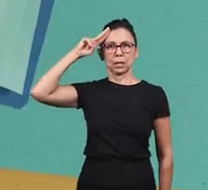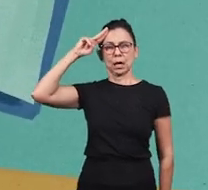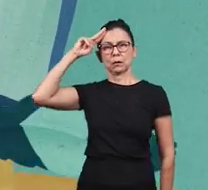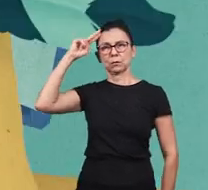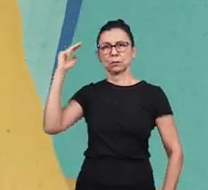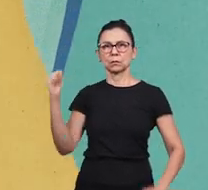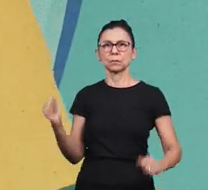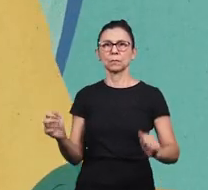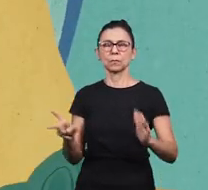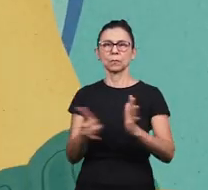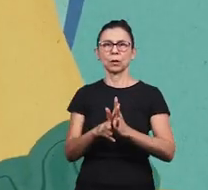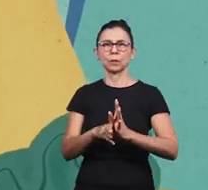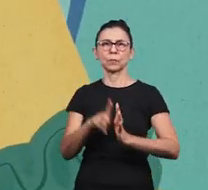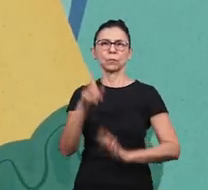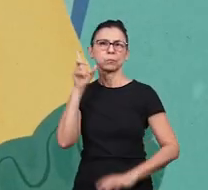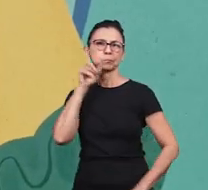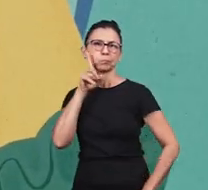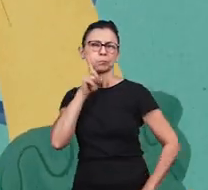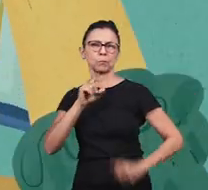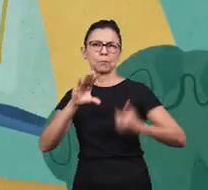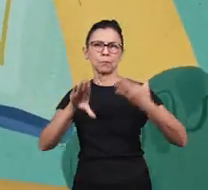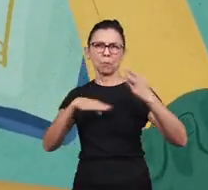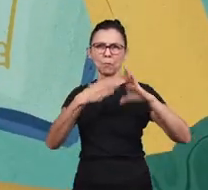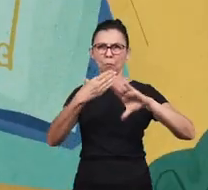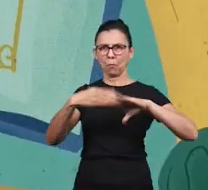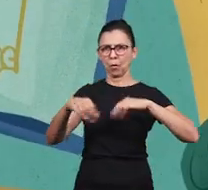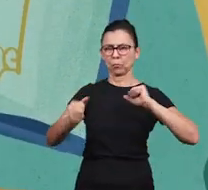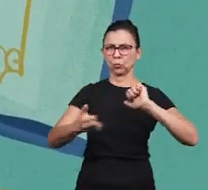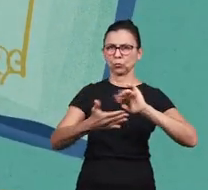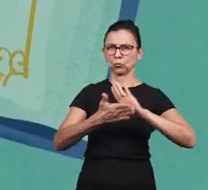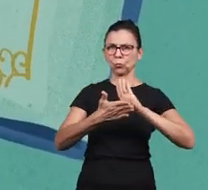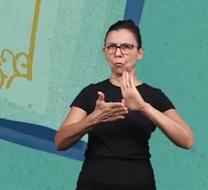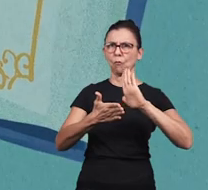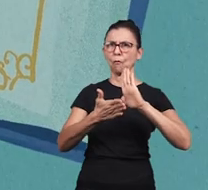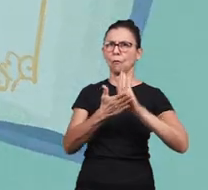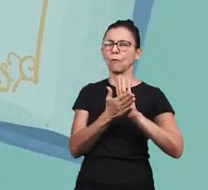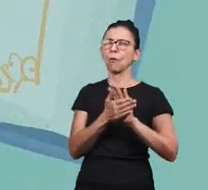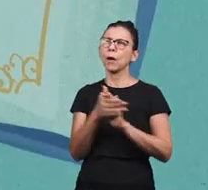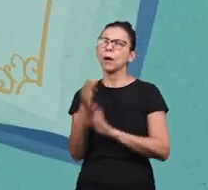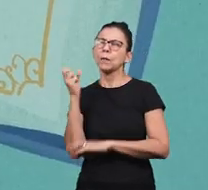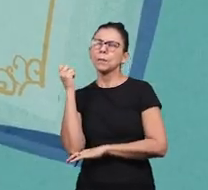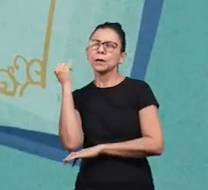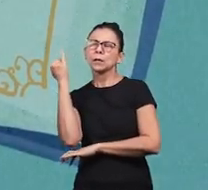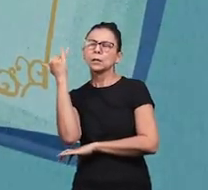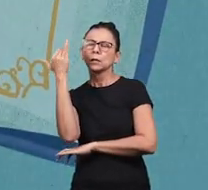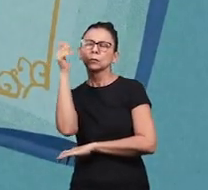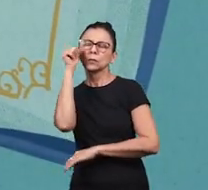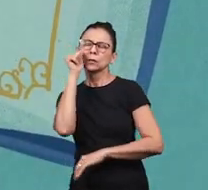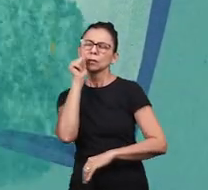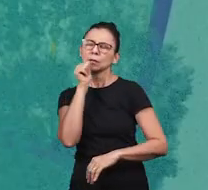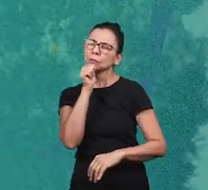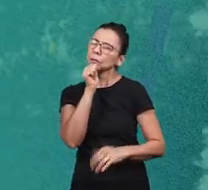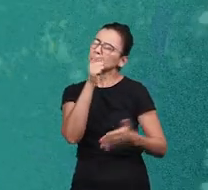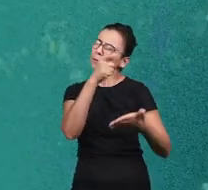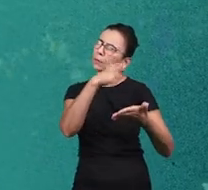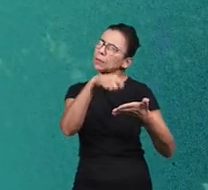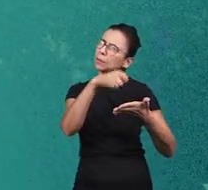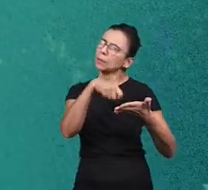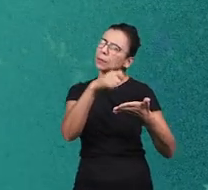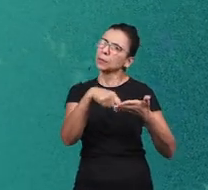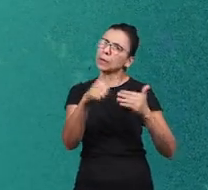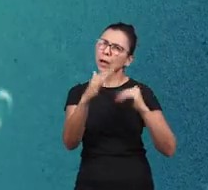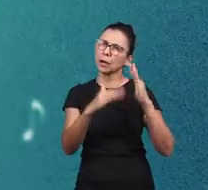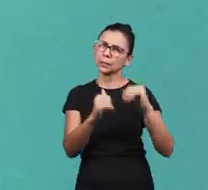la chanson jouée par les soldats américains. Et pendant un petit matin, il a commencé à écrire une lettre pour cette